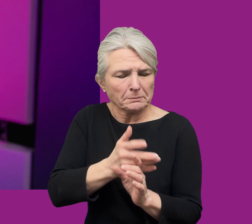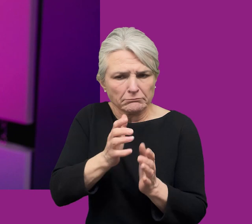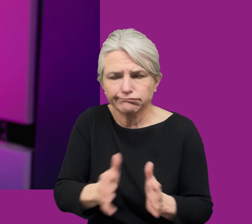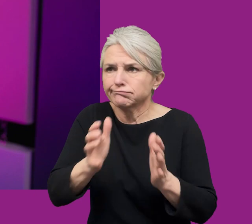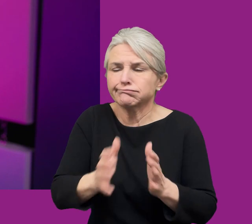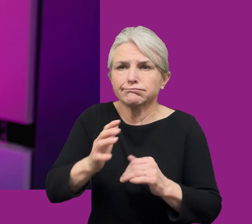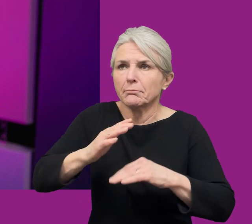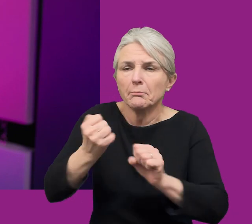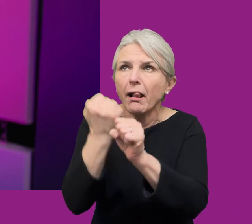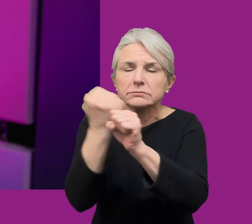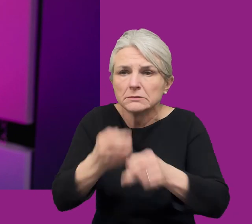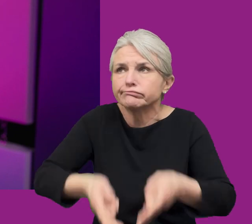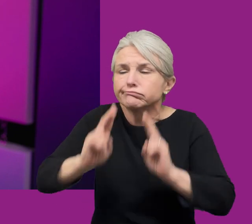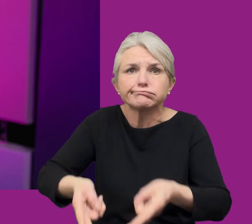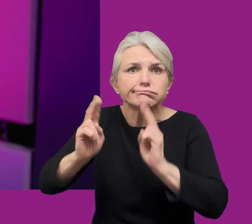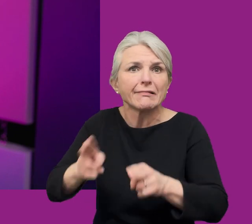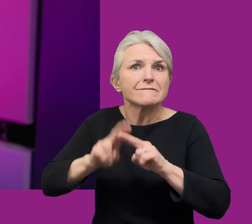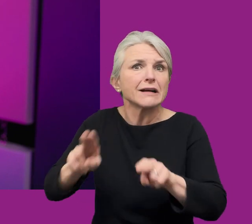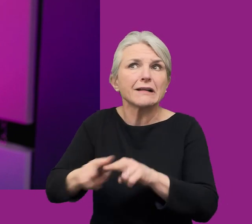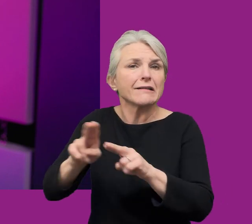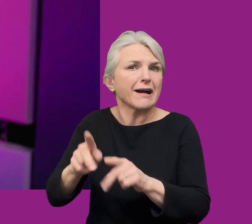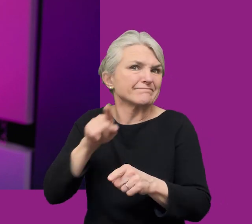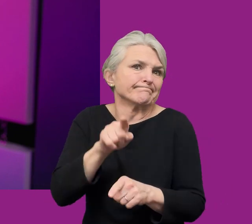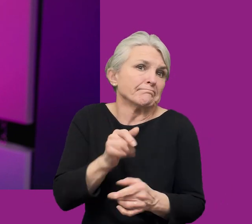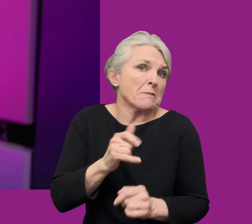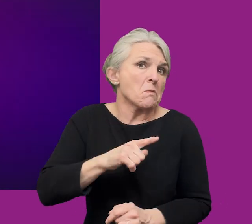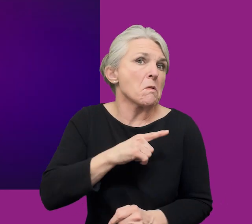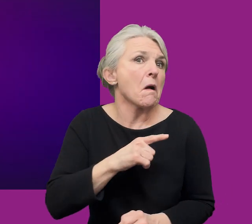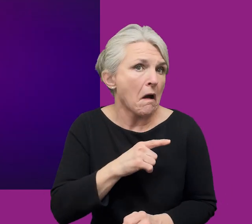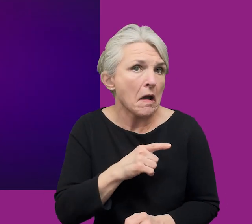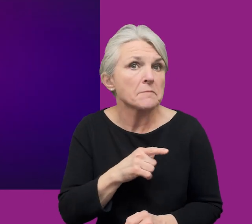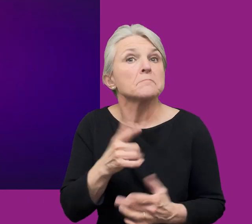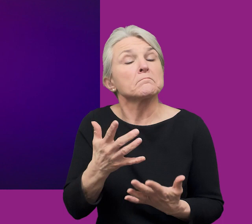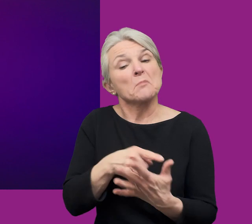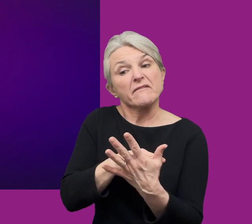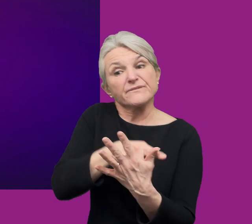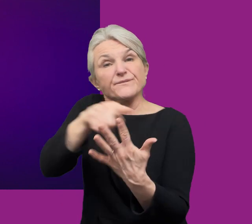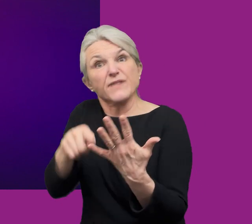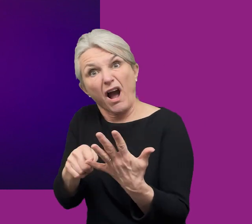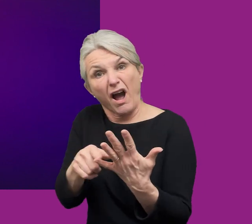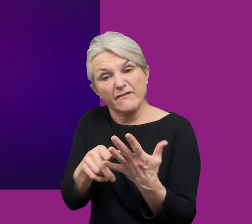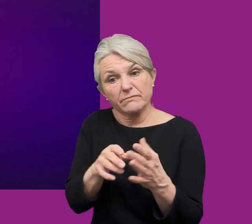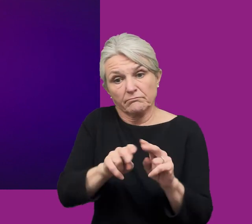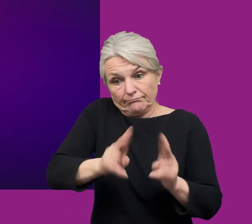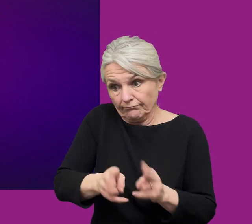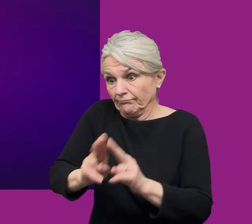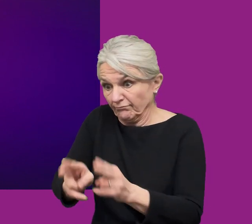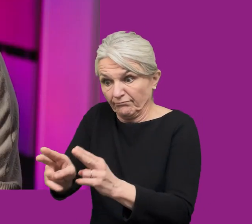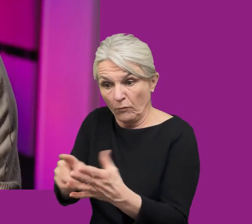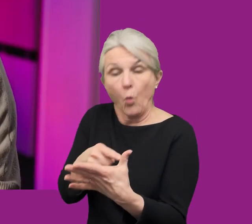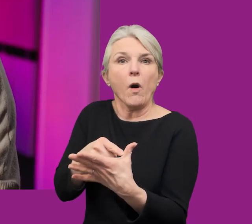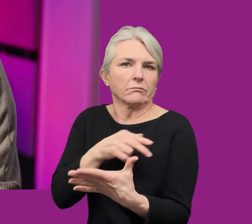bob 5 aelwyd oedd yn byw yn y math hwn o le yn 2021, sydd dal yn sylweddol is na'r rheini sy'n byw mewn